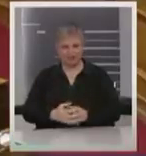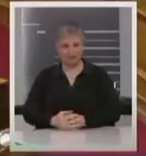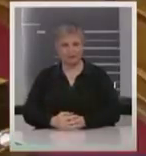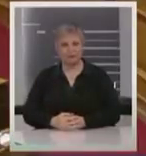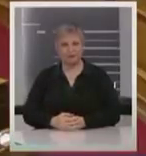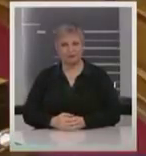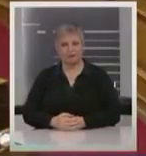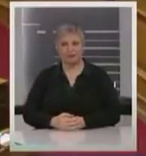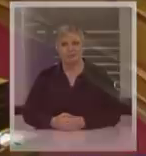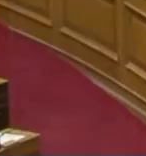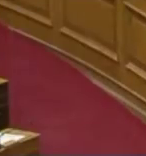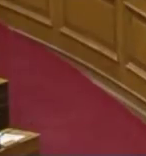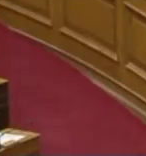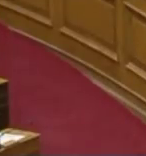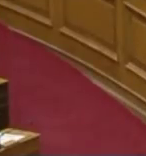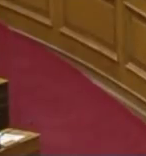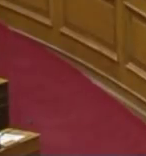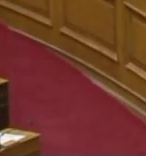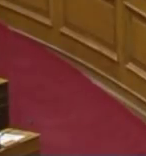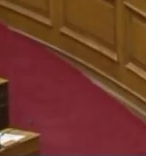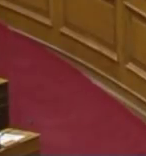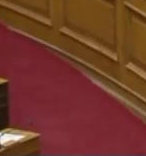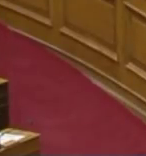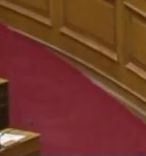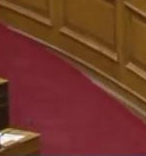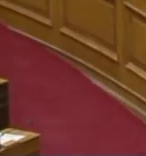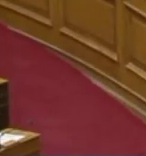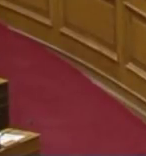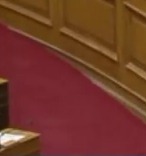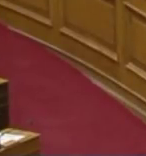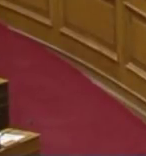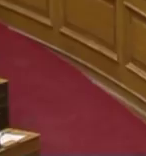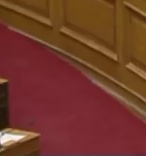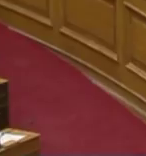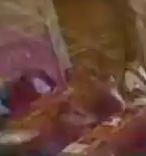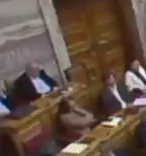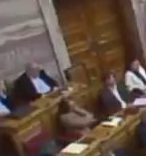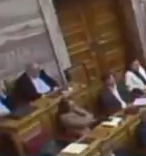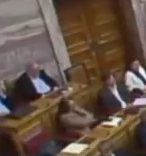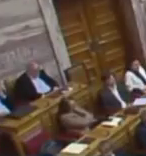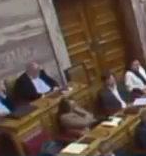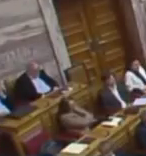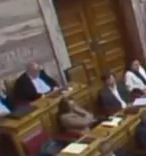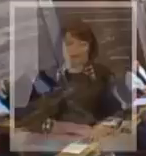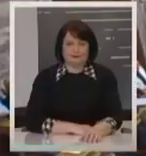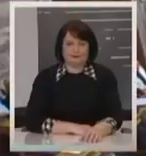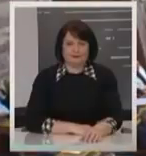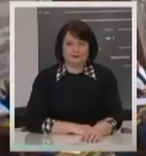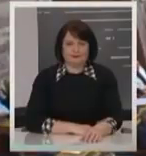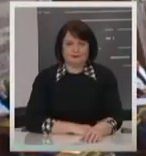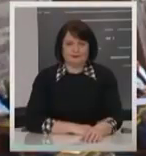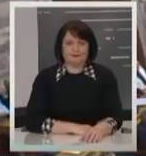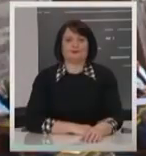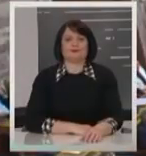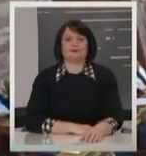Μάλιστα. Λοιπόν, για απαντήστε μου. Ησυχία, παρακαλώ. Κύριε Τσακαλώτο. Για απαντήστε μου. Λύθηκε η παρεξήγηση. Ησυχία.